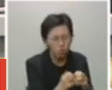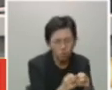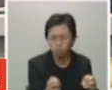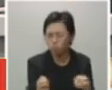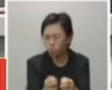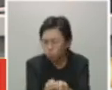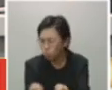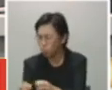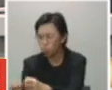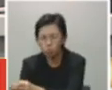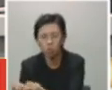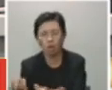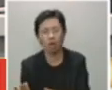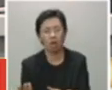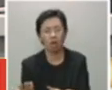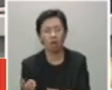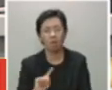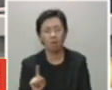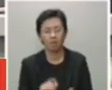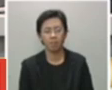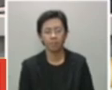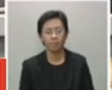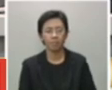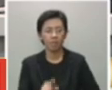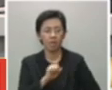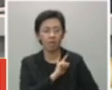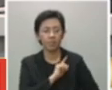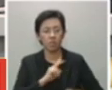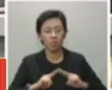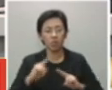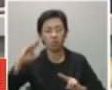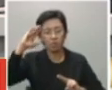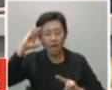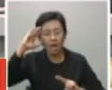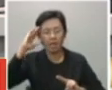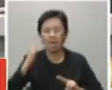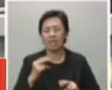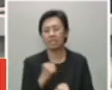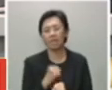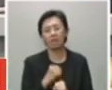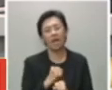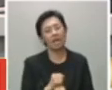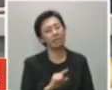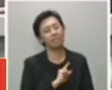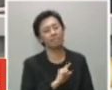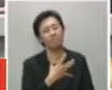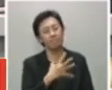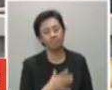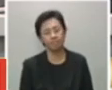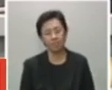ายครับหน้าที่ของกระทรวงกลาโหมเองก็บกพร่องไงครับ